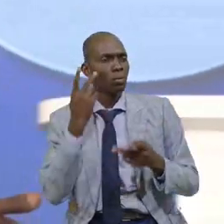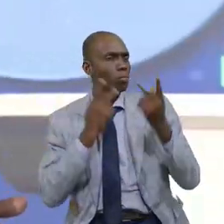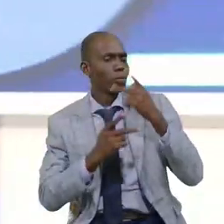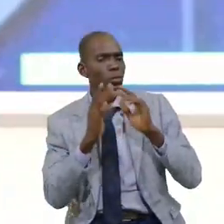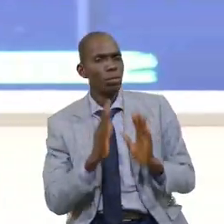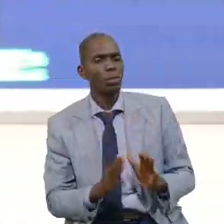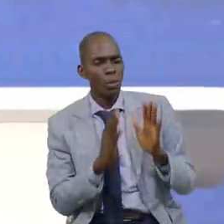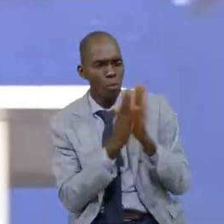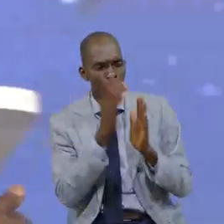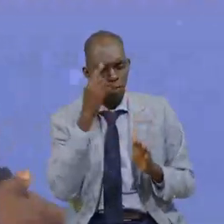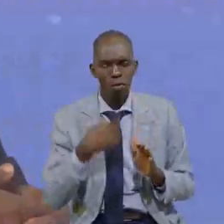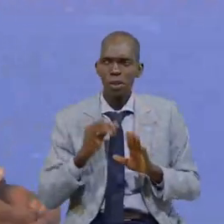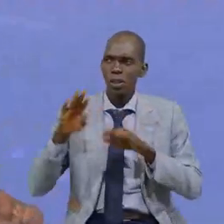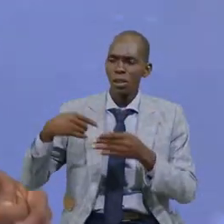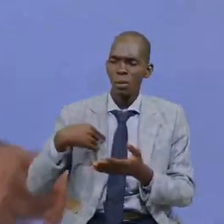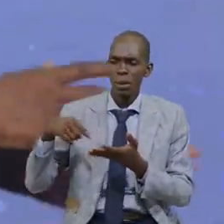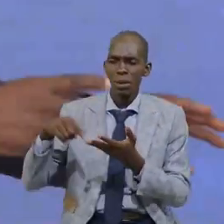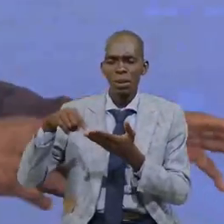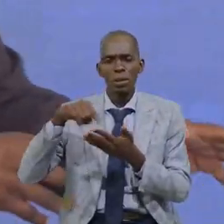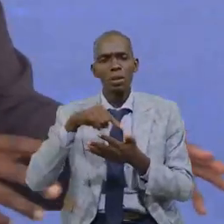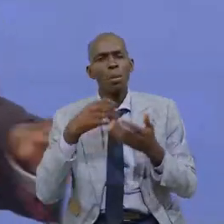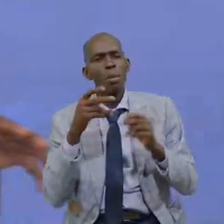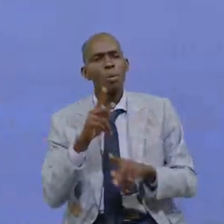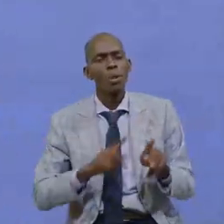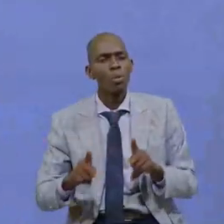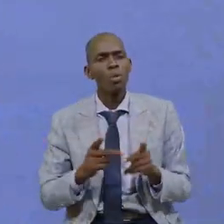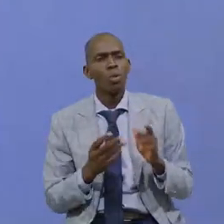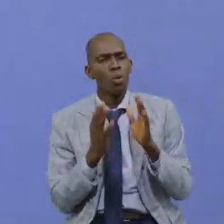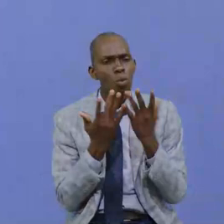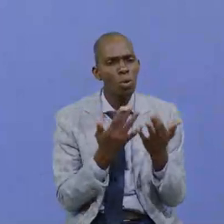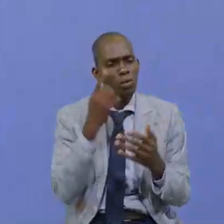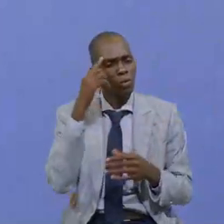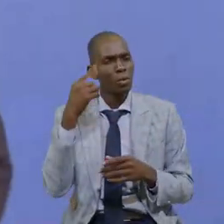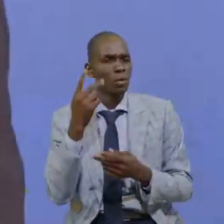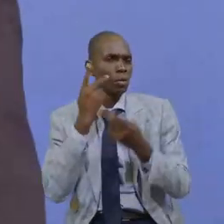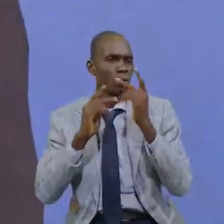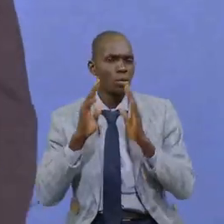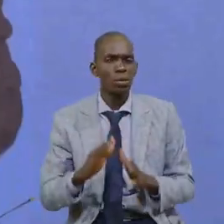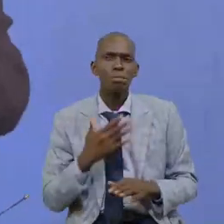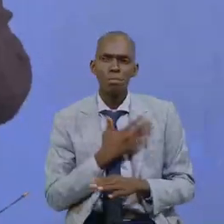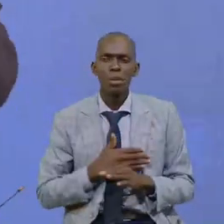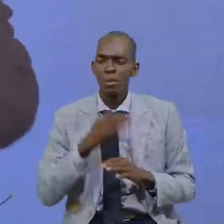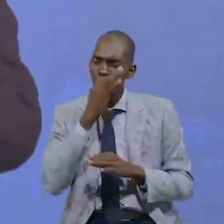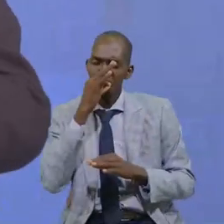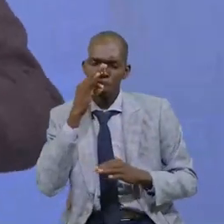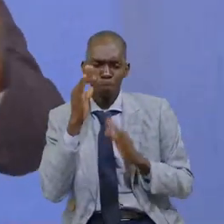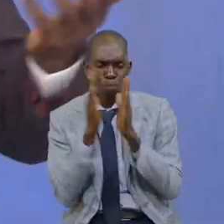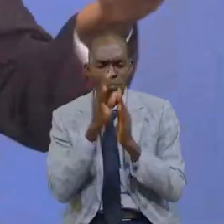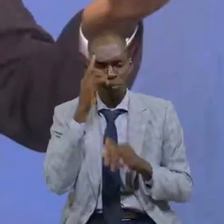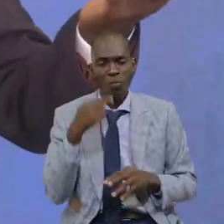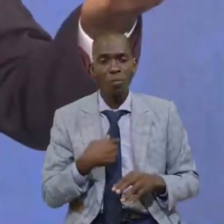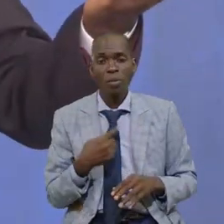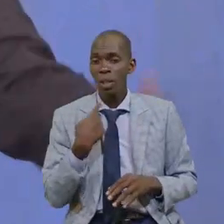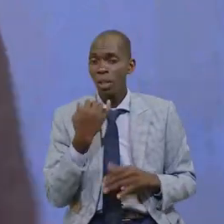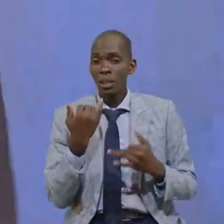prie pour moi. Donne-moi ceci, donne-moi cela. Plusieurs attendent le prophète. Fais ceci pour moi, prie pour moi, jeûne pour moi. Il dit